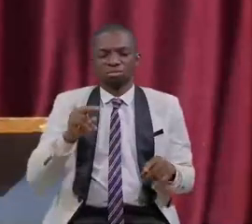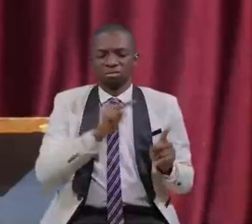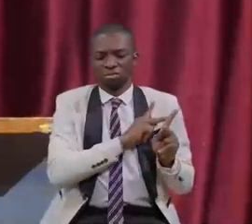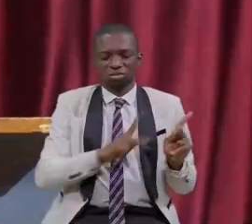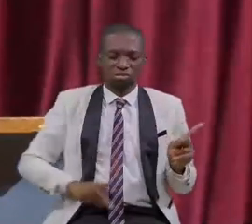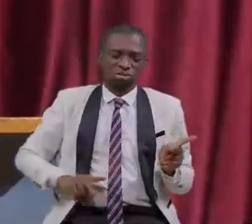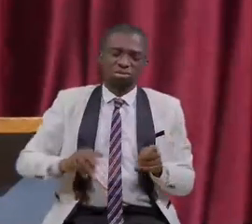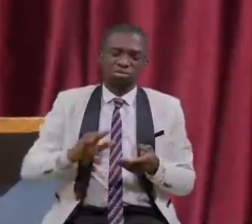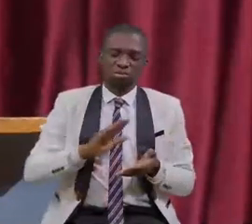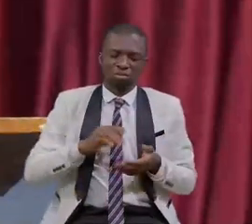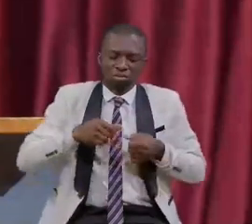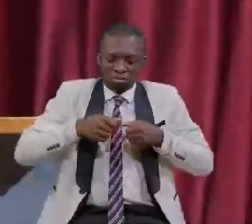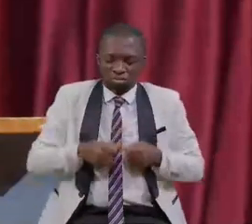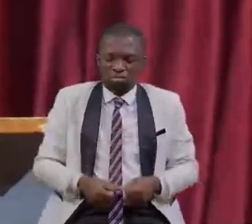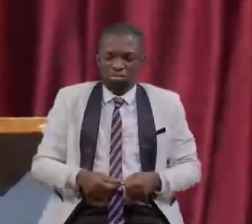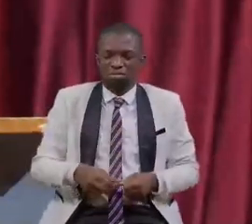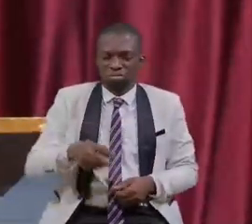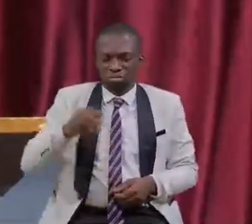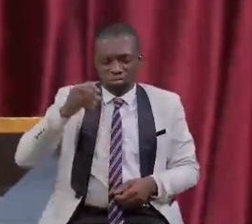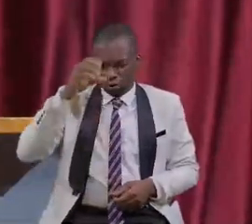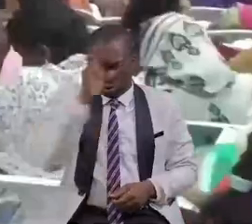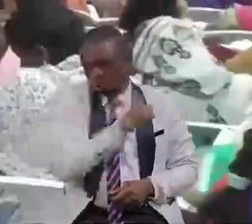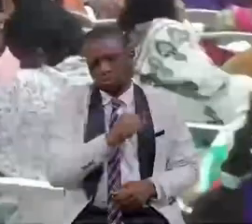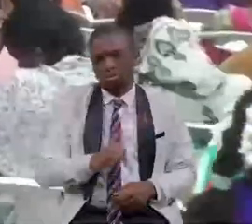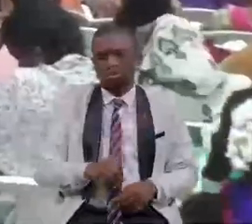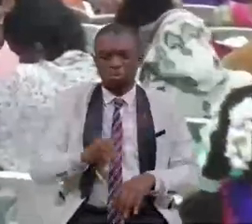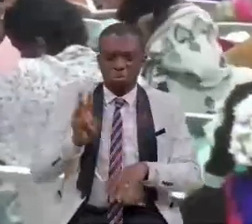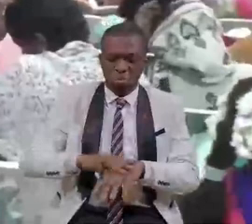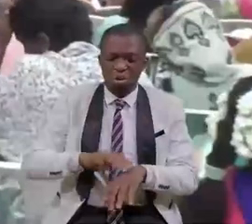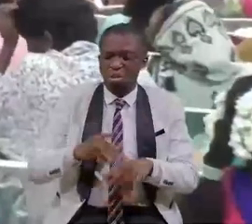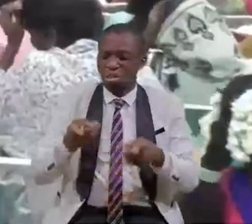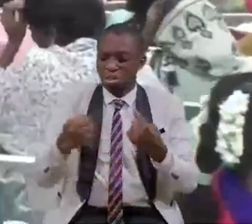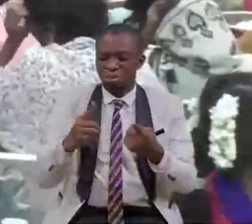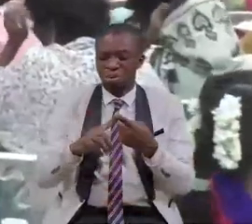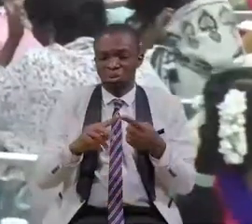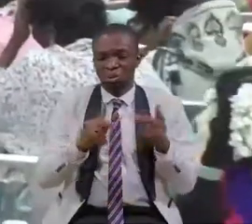Oui, l'avertissement était arrivé à Nebuchadnezzar.